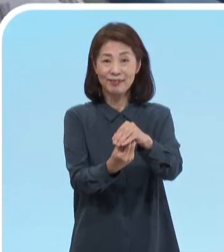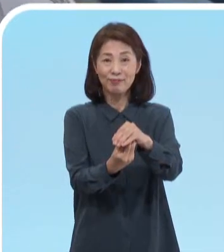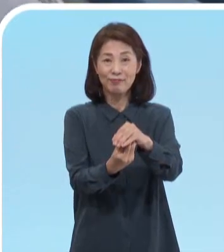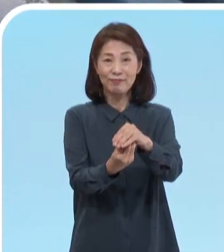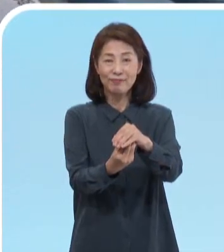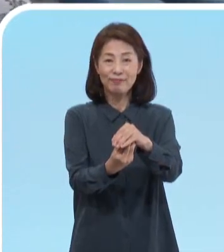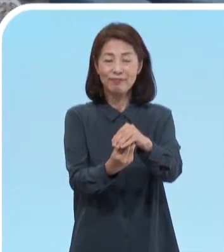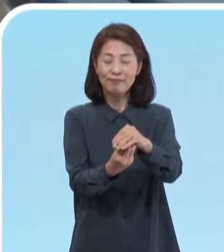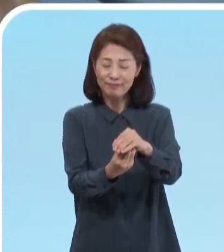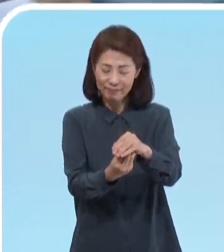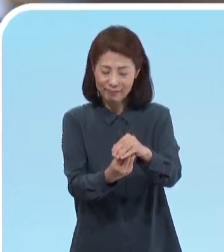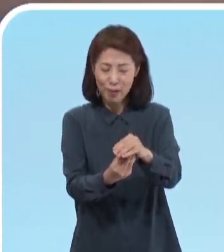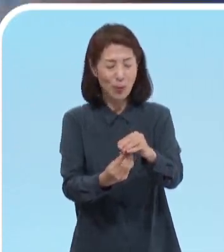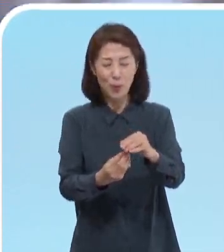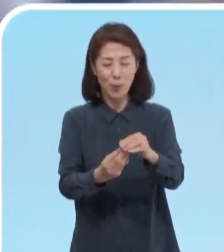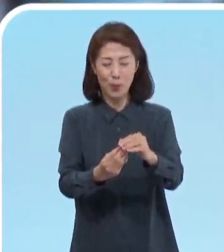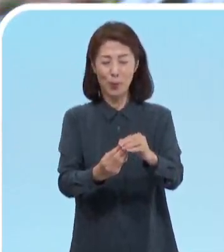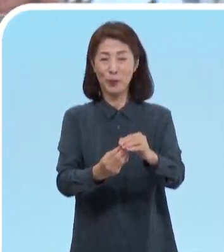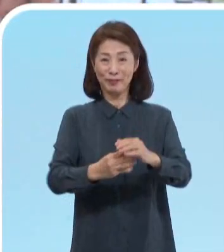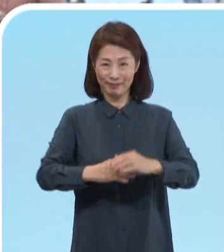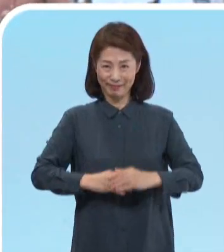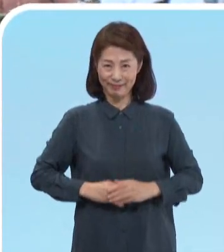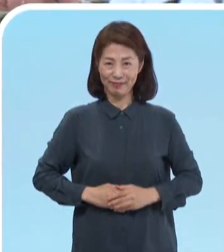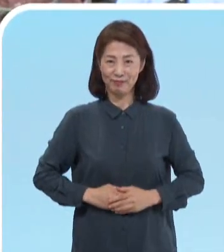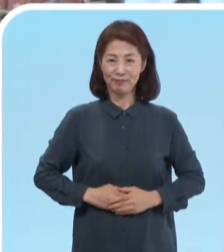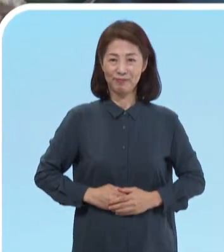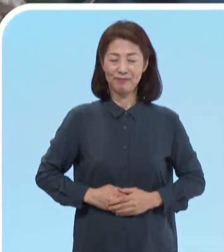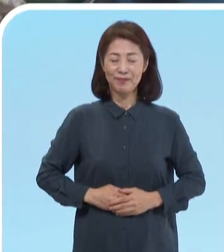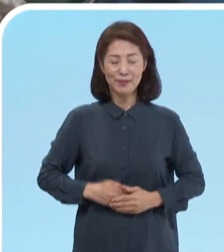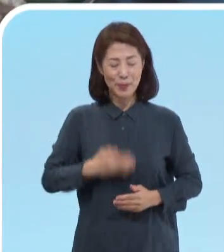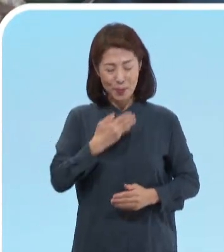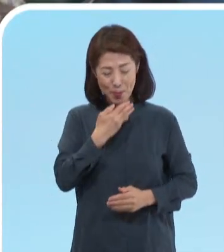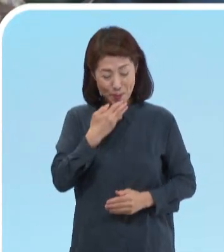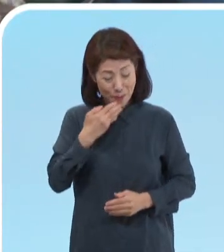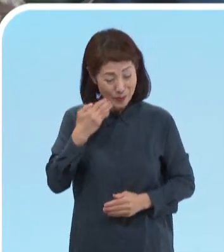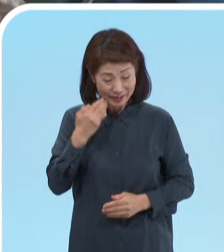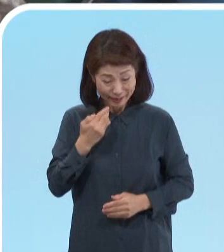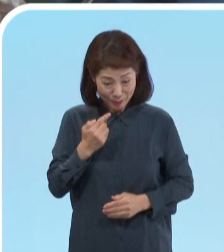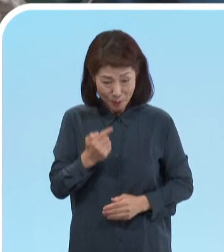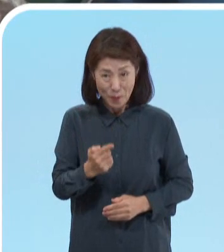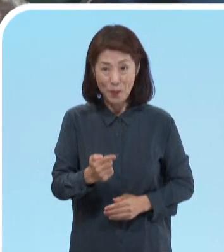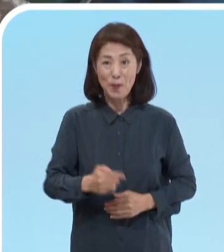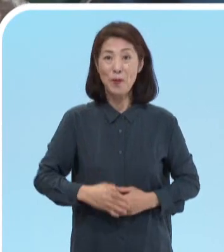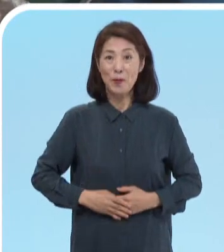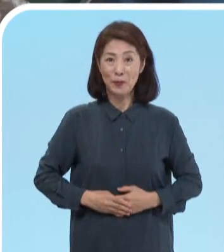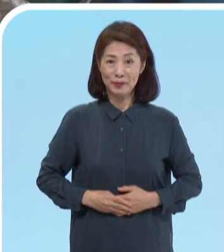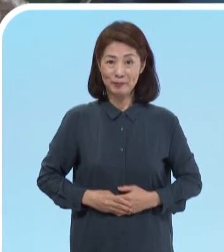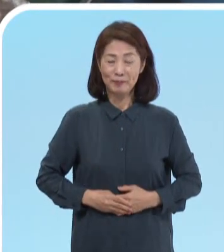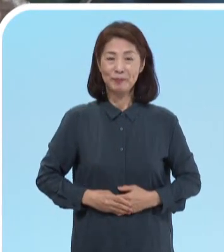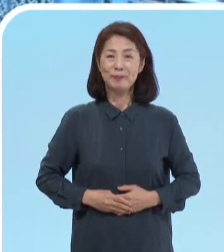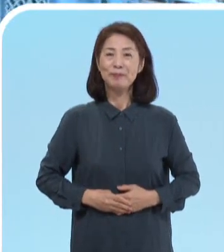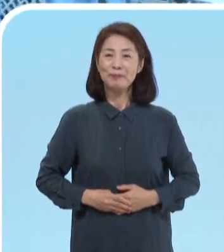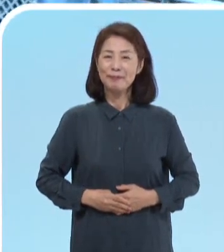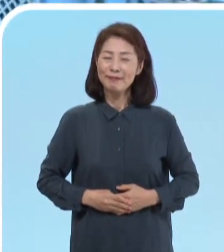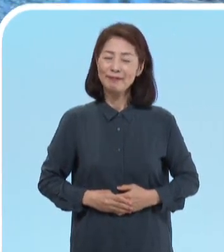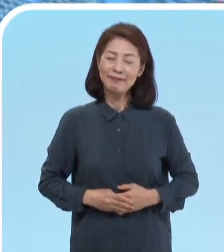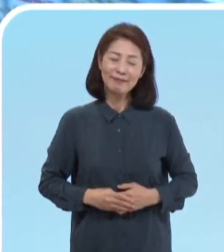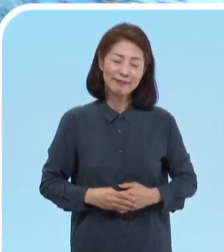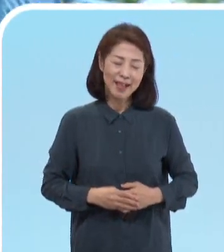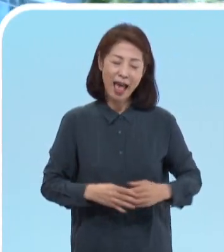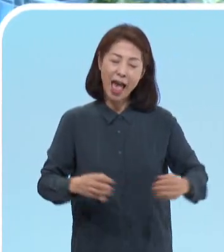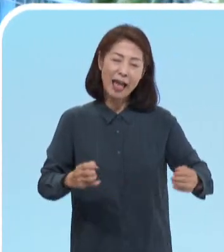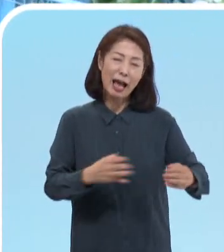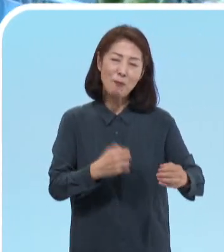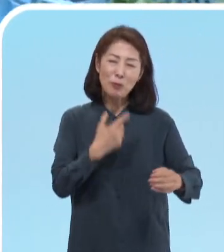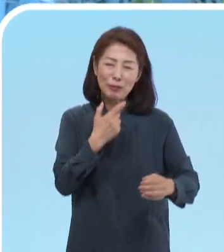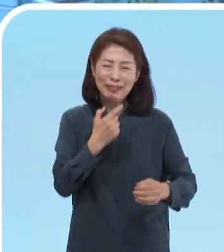たけ、これは立派。うわ、おいしそう。あ、これ飲みたら買